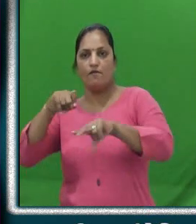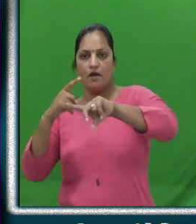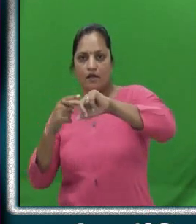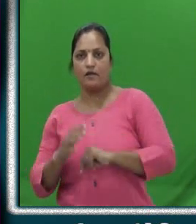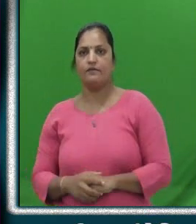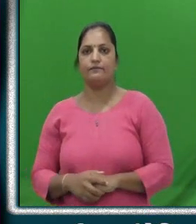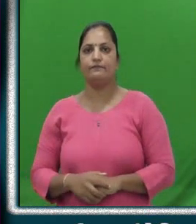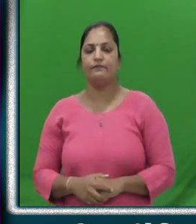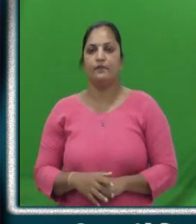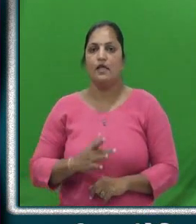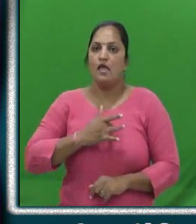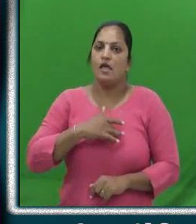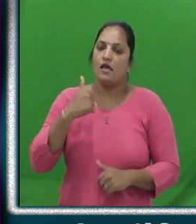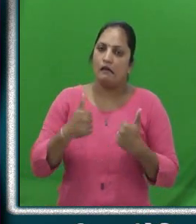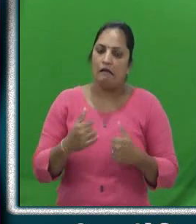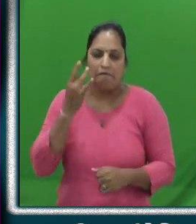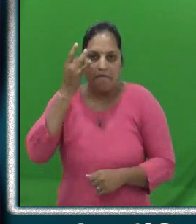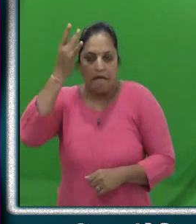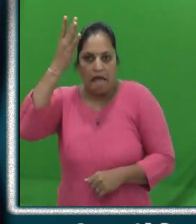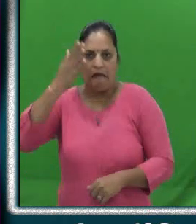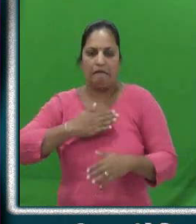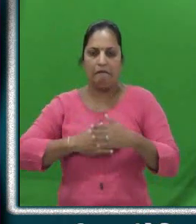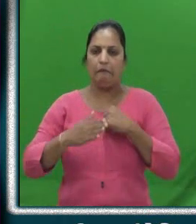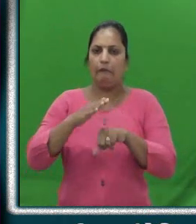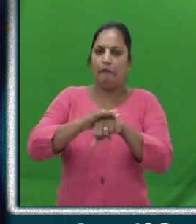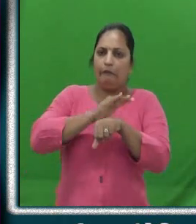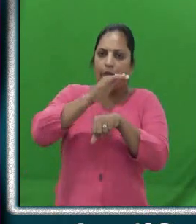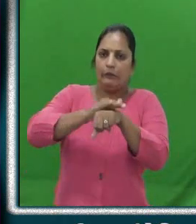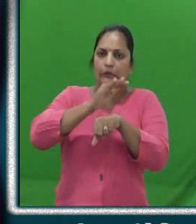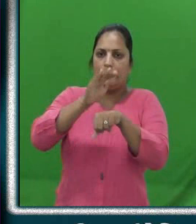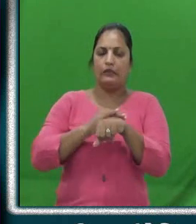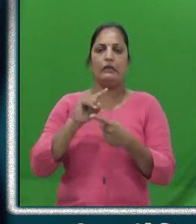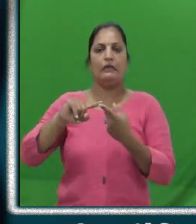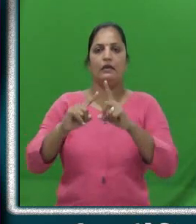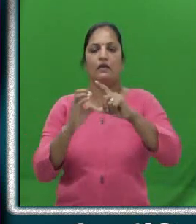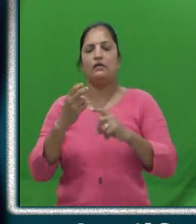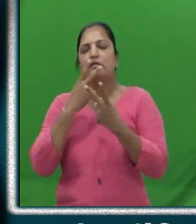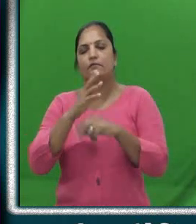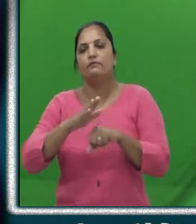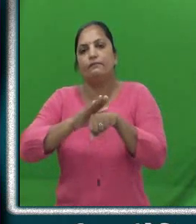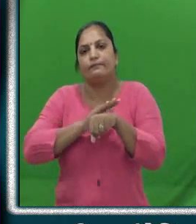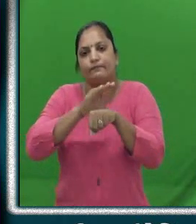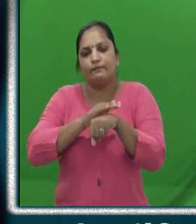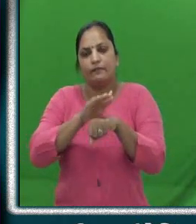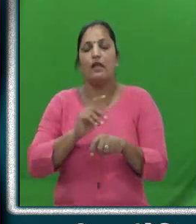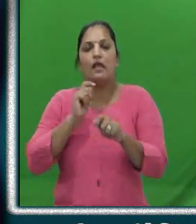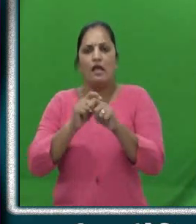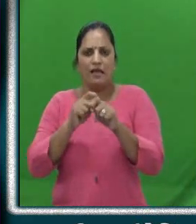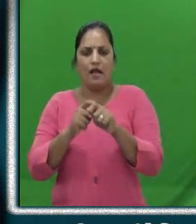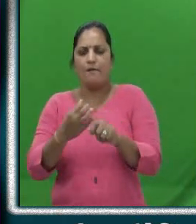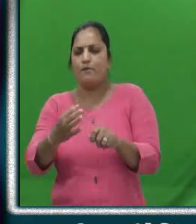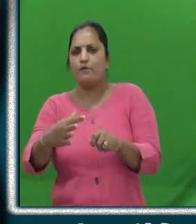બરાબર. કાઇન્ડલી, એંગ્રીલી, સ્લોલી. બરાબર. આ શબ્દો એ મેનરની અંદર આવે,